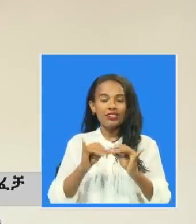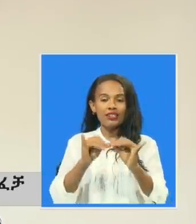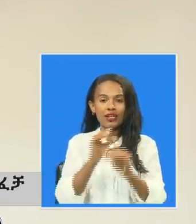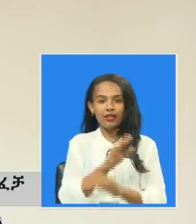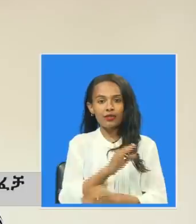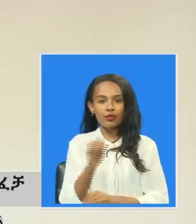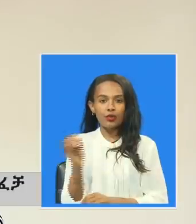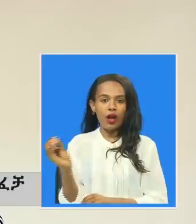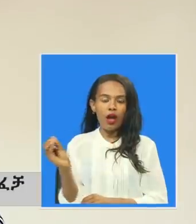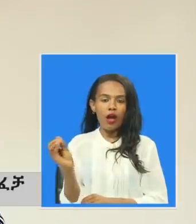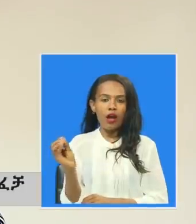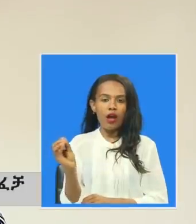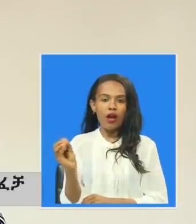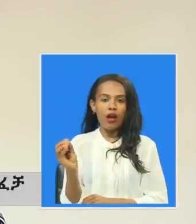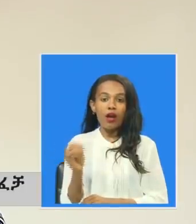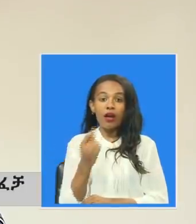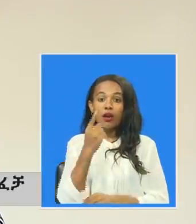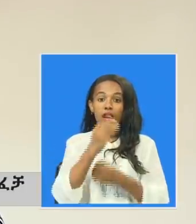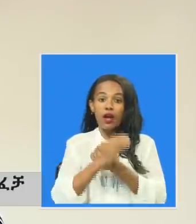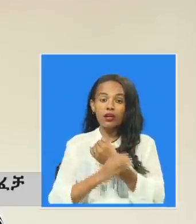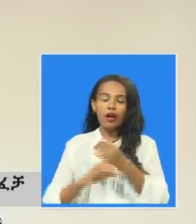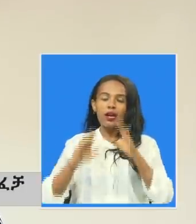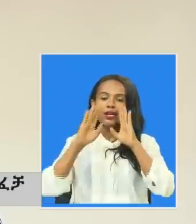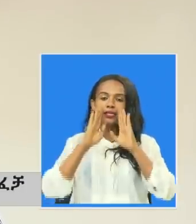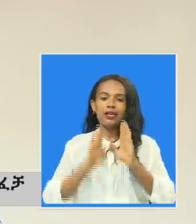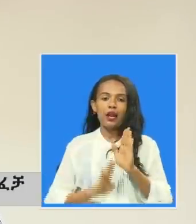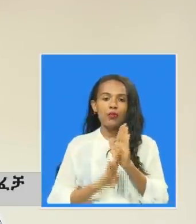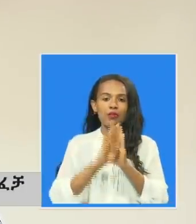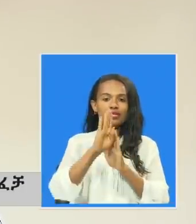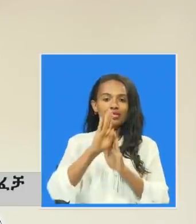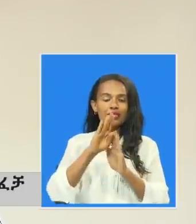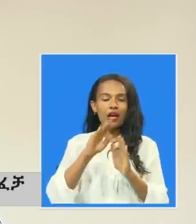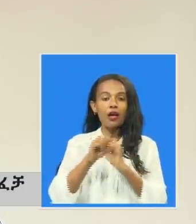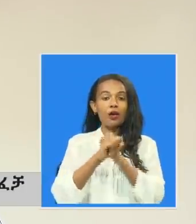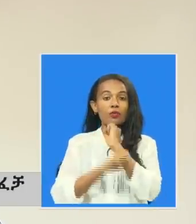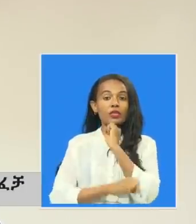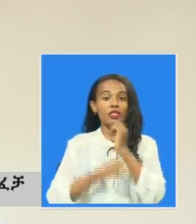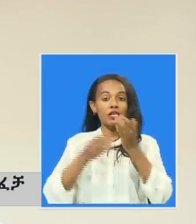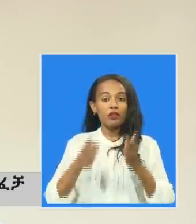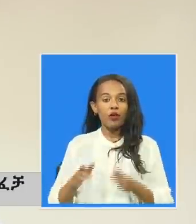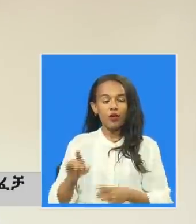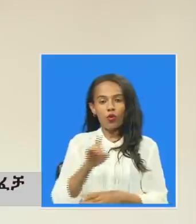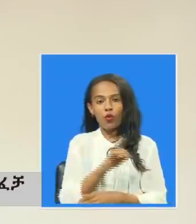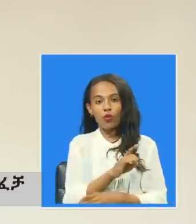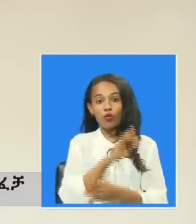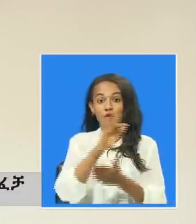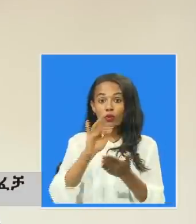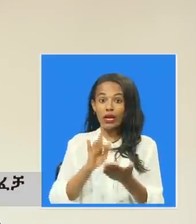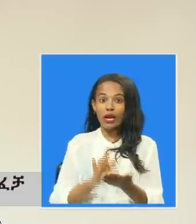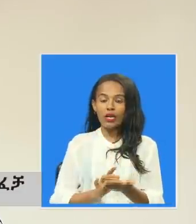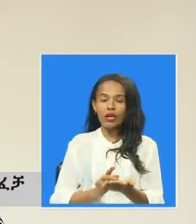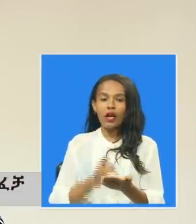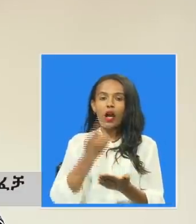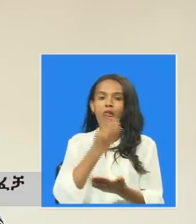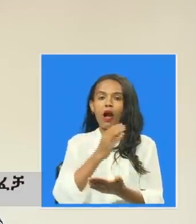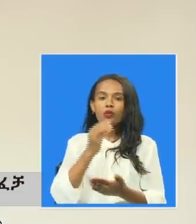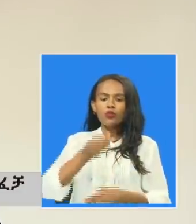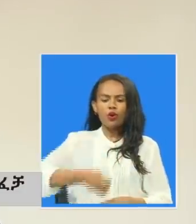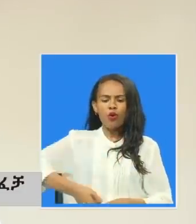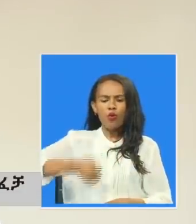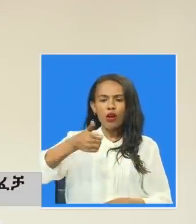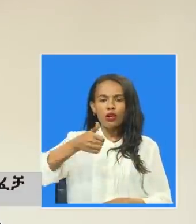እንዲቀጥሉና ለአንድ ሀገር ሰላምና ብልጽግና መሰረታዊ ከሆኑ እሴቶች መካከል አንዱና